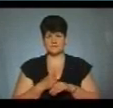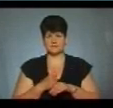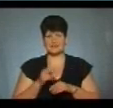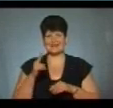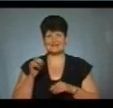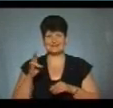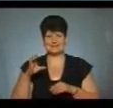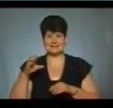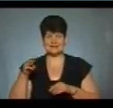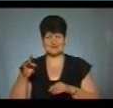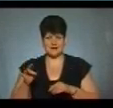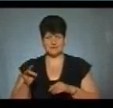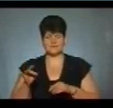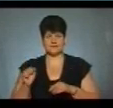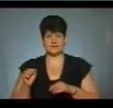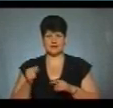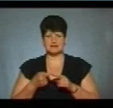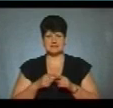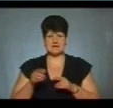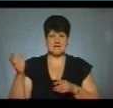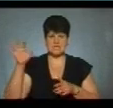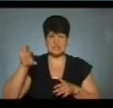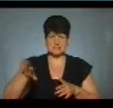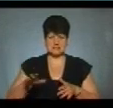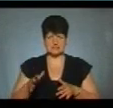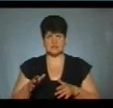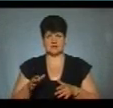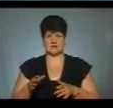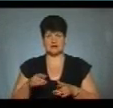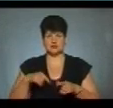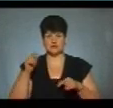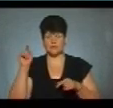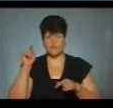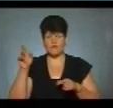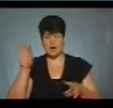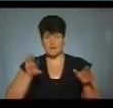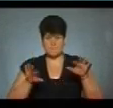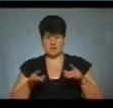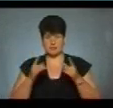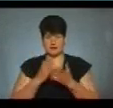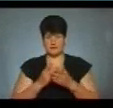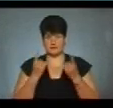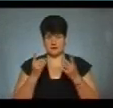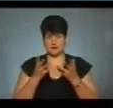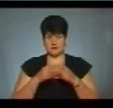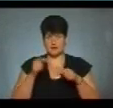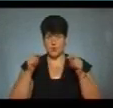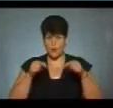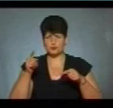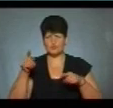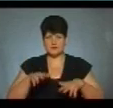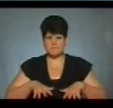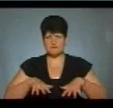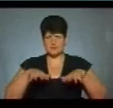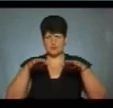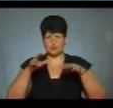Дністра, це в гірських районах Карпат. Коли випадає значна кількість опадів, тоді є підйом